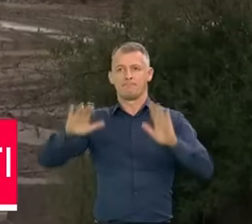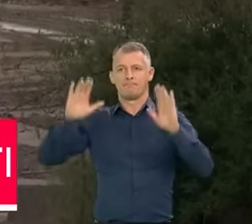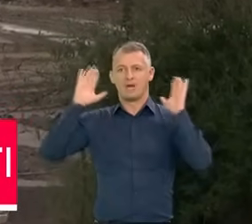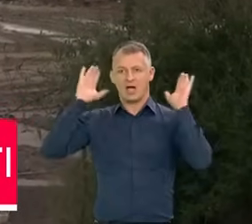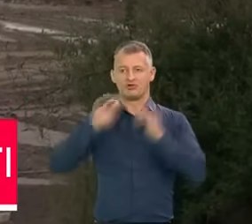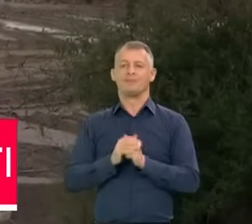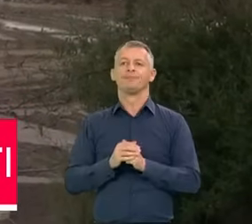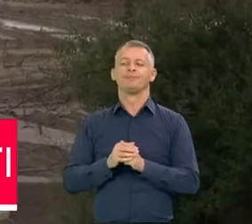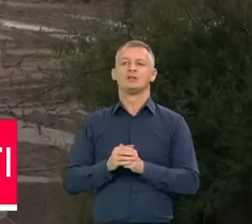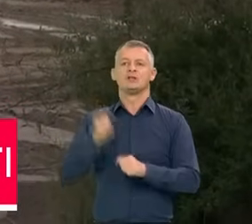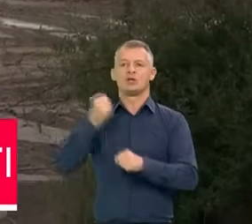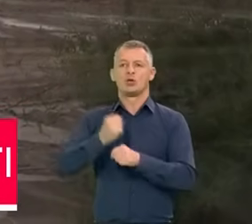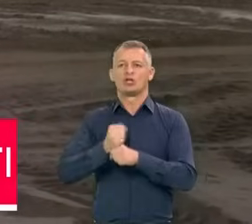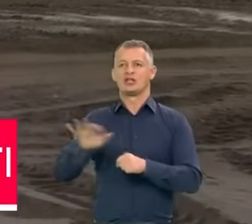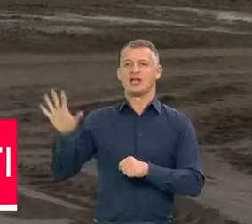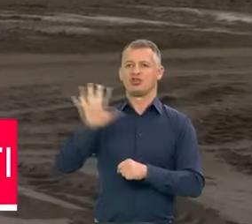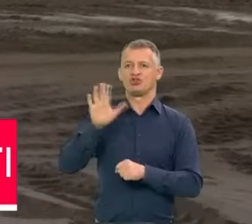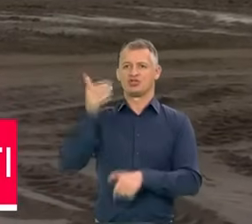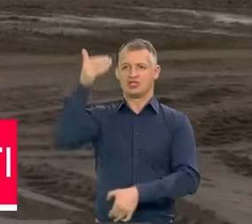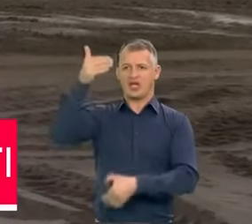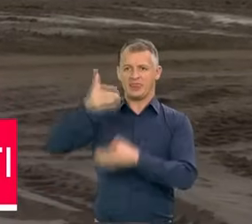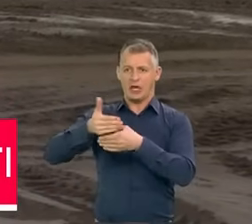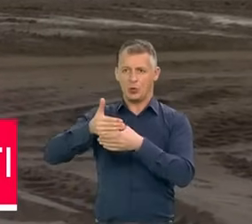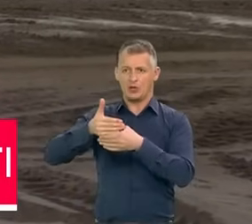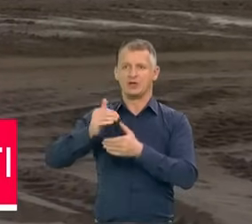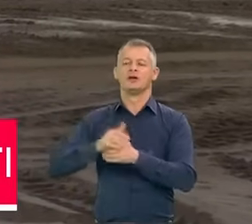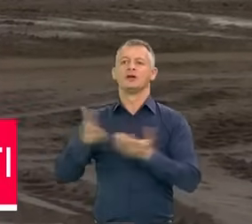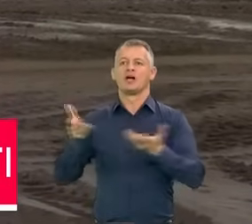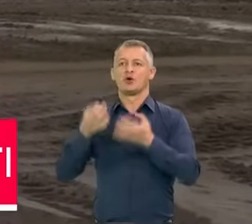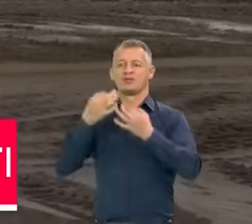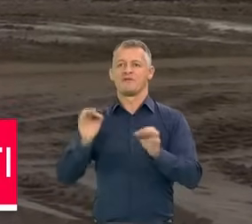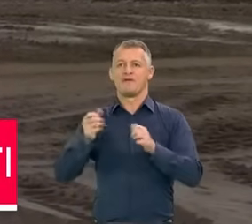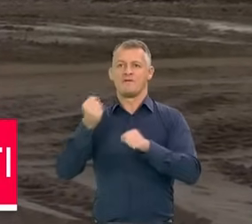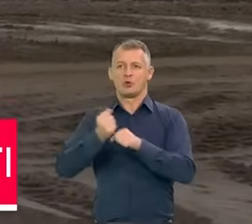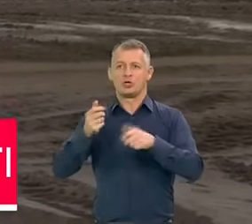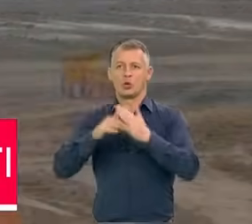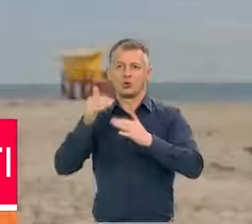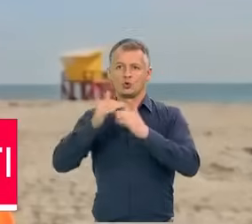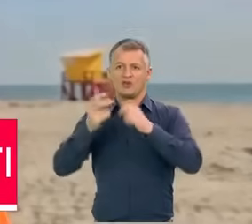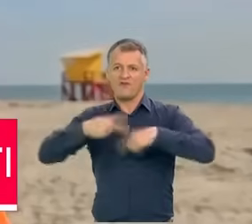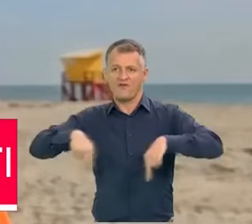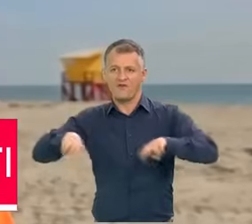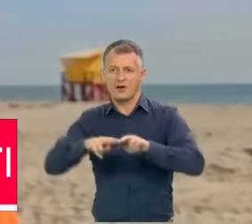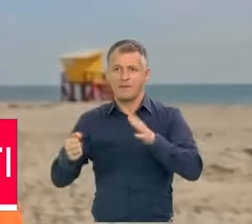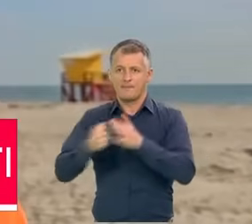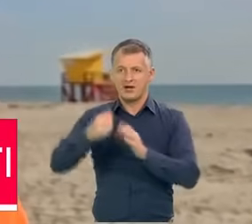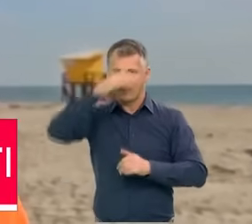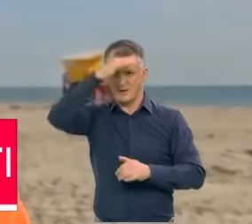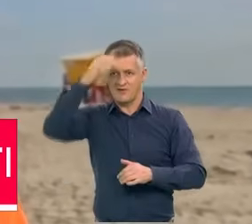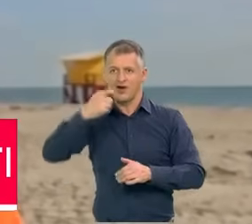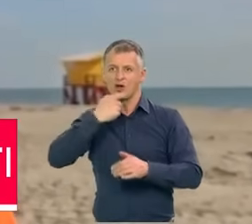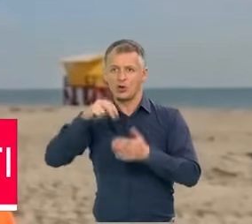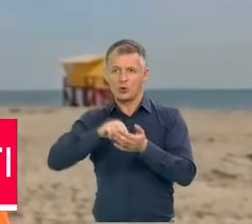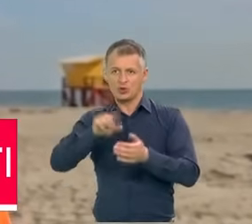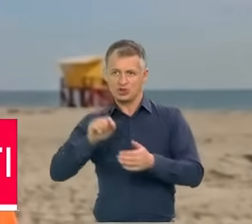cinci diguri care vor fi finalizate până în primăvara anului